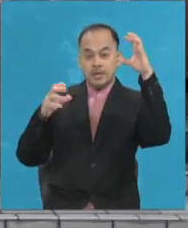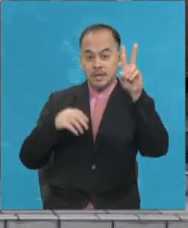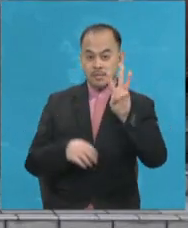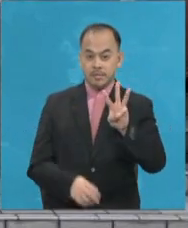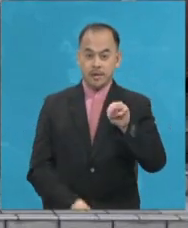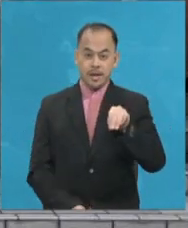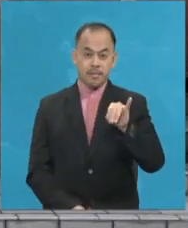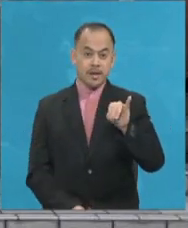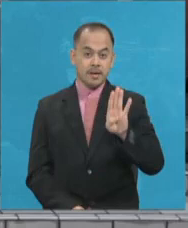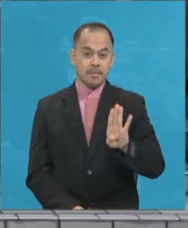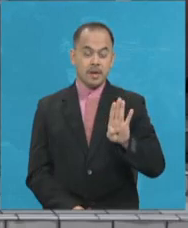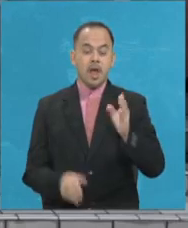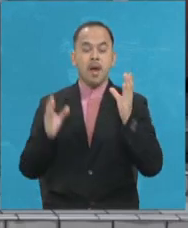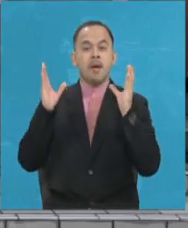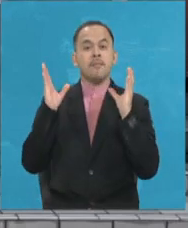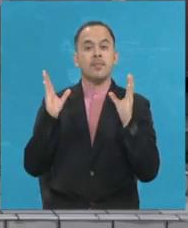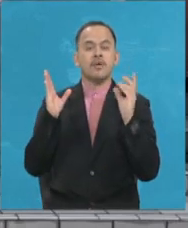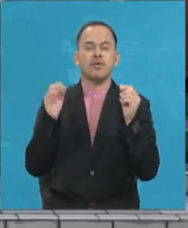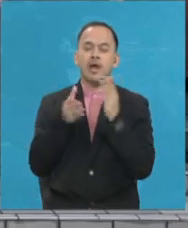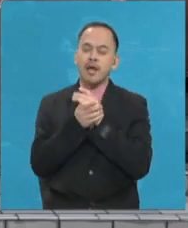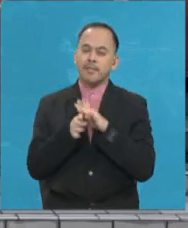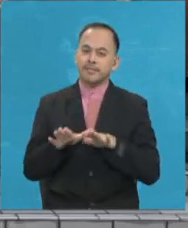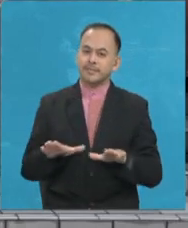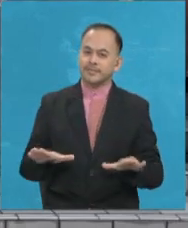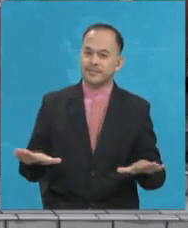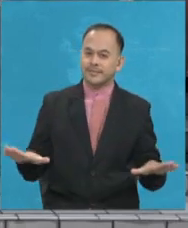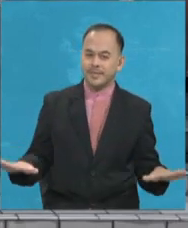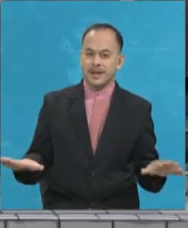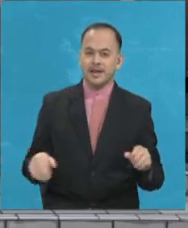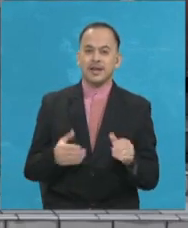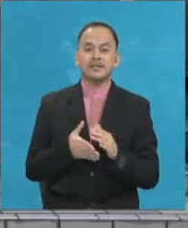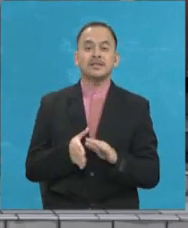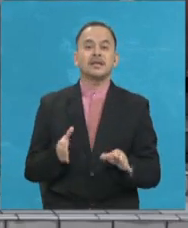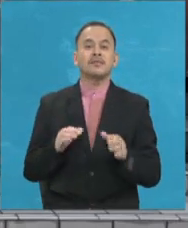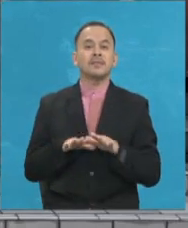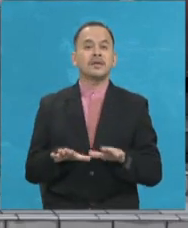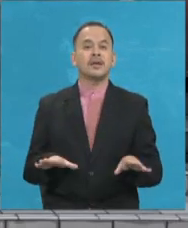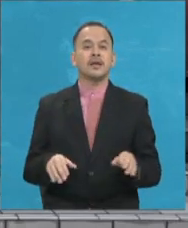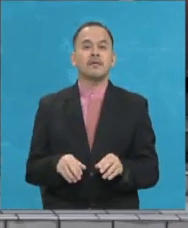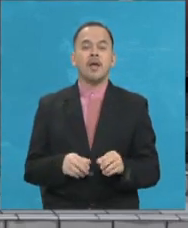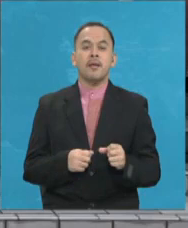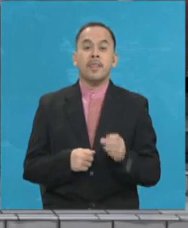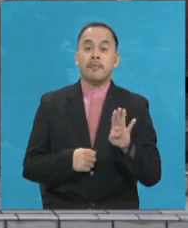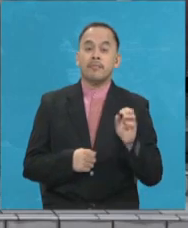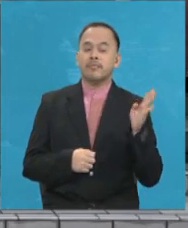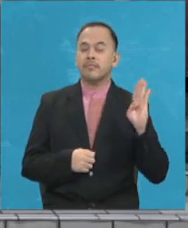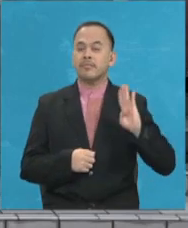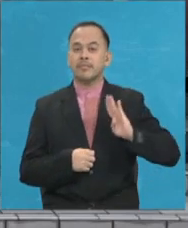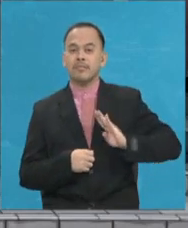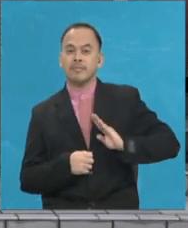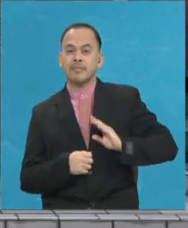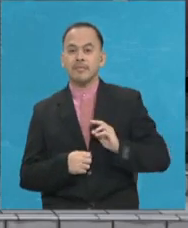negara Brunei Darussalam terus menikmati keamanan keselamatan dan kemakmuran berkat kepemimpinan bijaksana